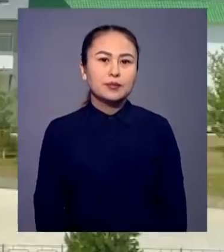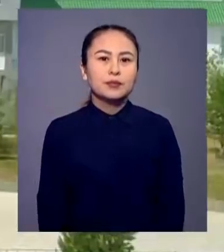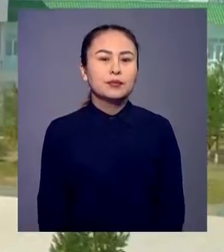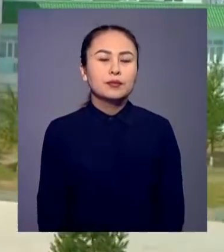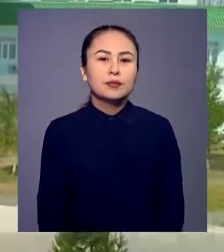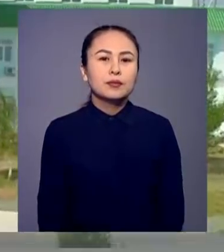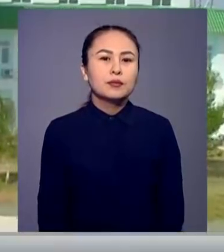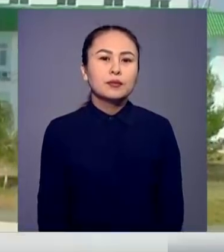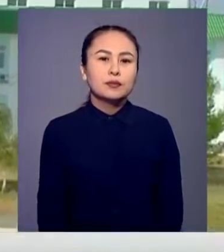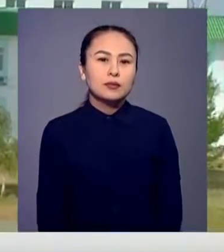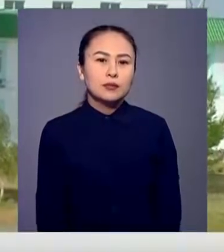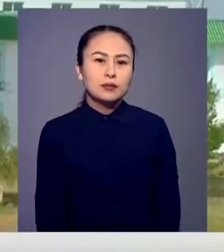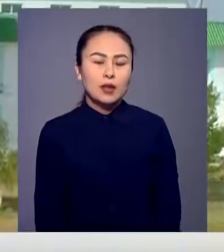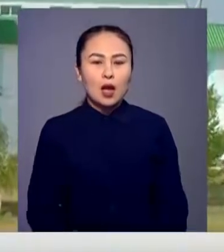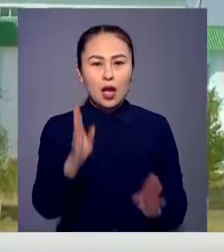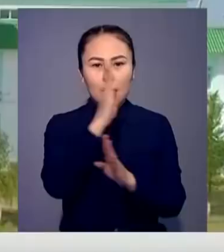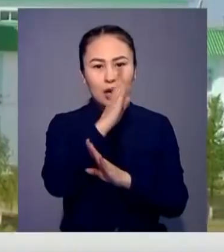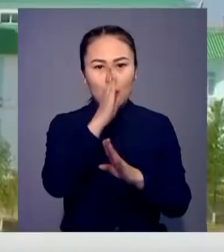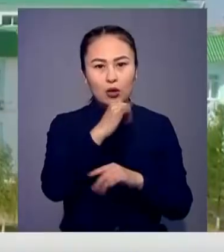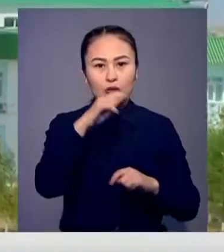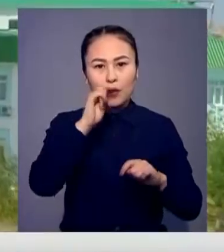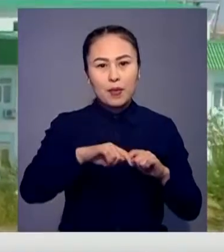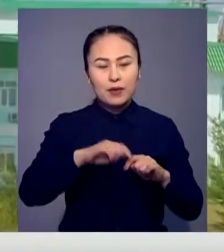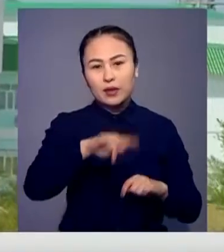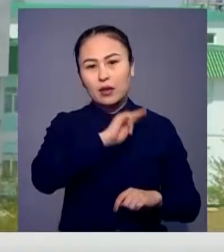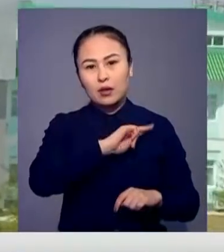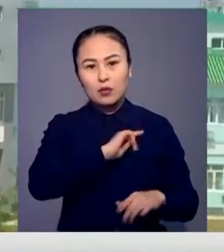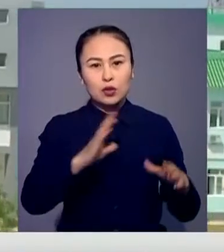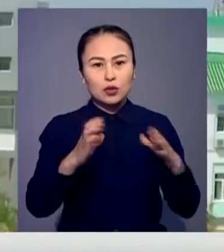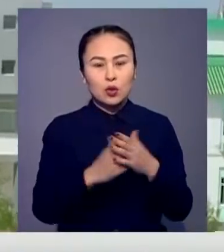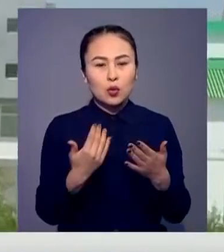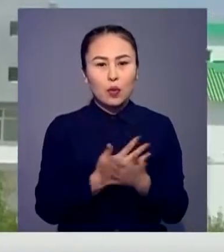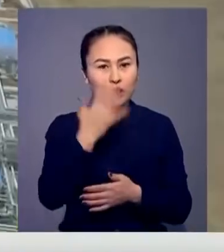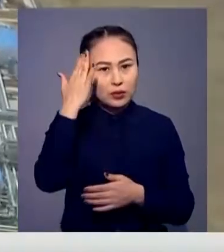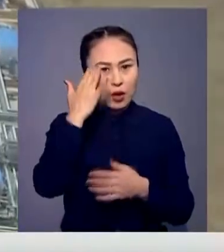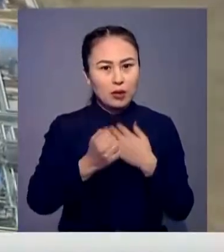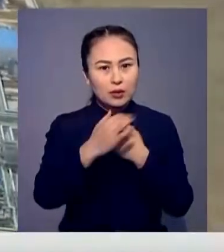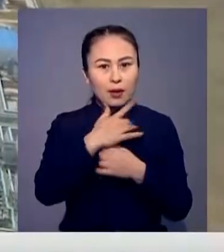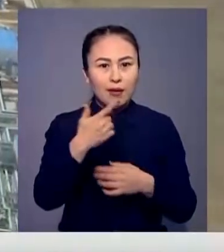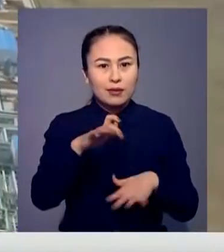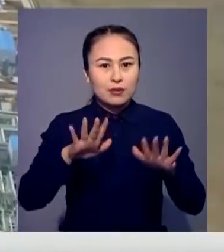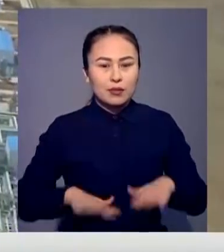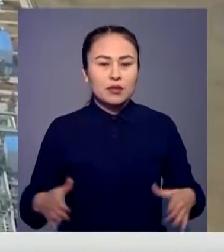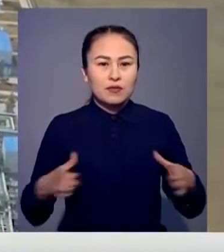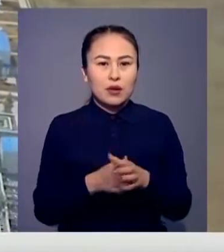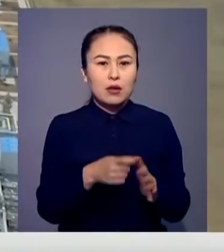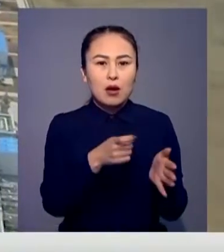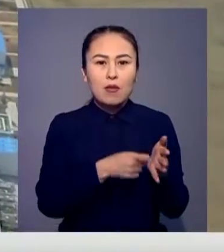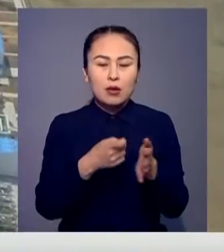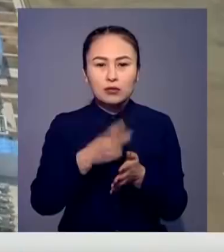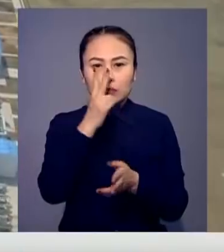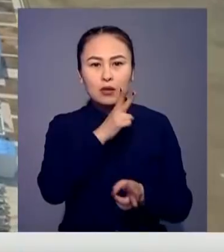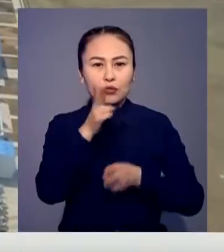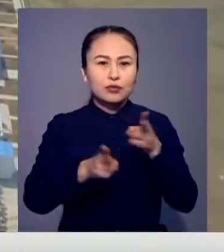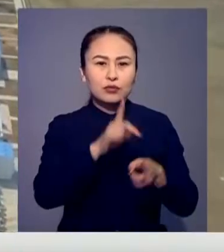Экологтардың жүргізген тексеру жұмыстары жаңа жол мұнай-газ өңдеу кешенінде өткен. Тексеру жұмыстарына тұрғынның шағымы себеп болған. Ол өз